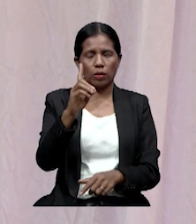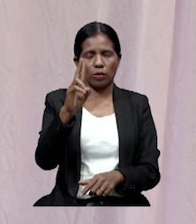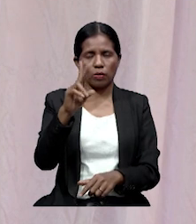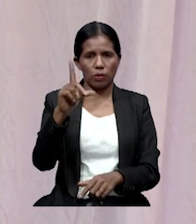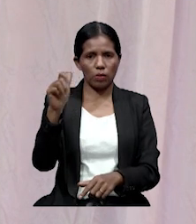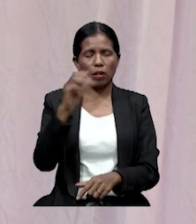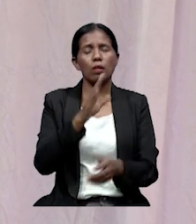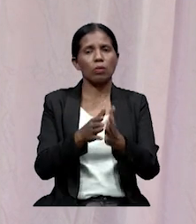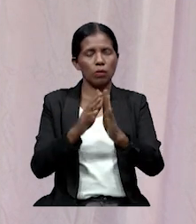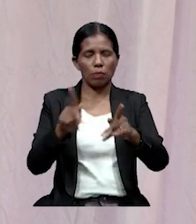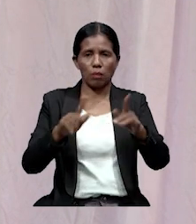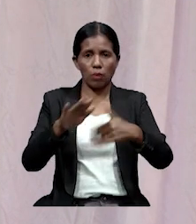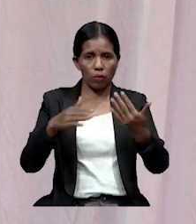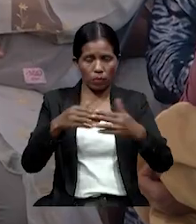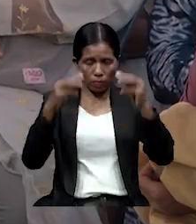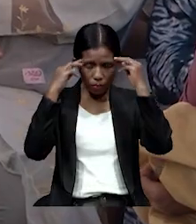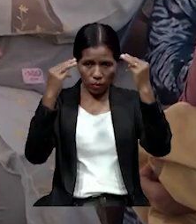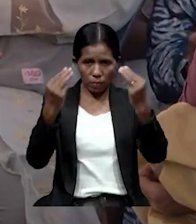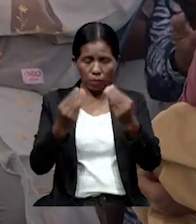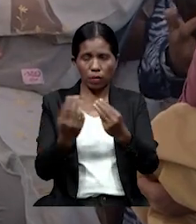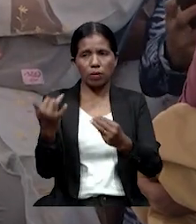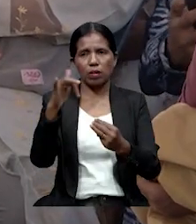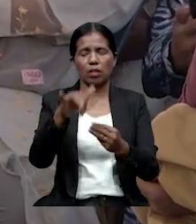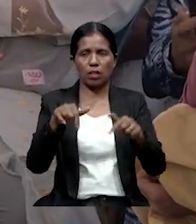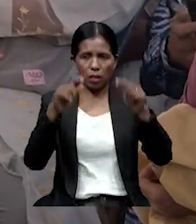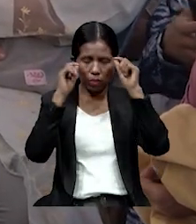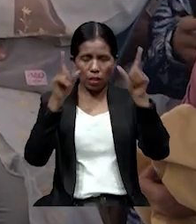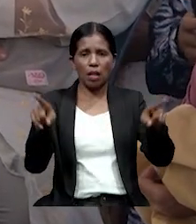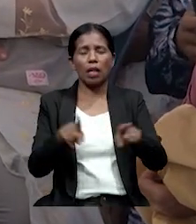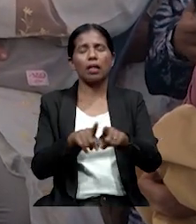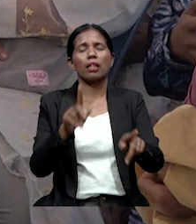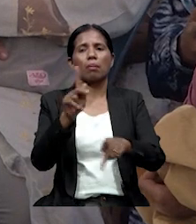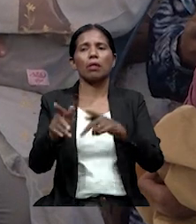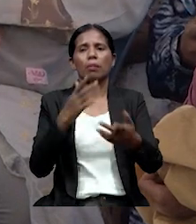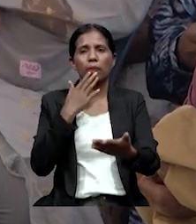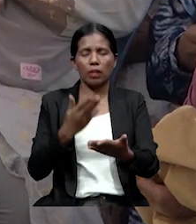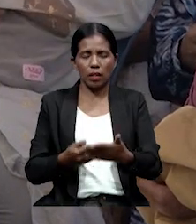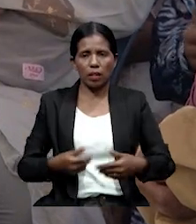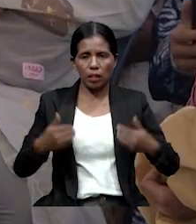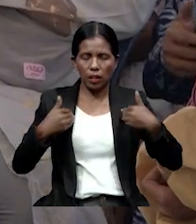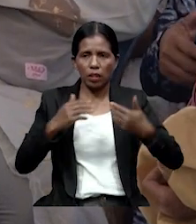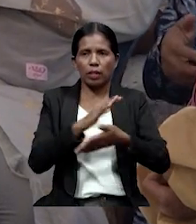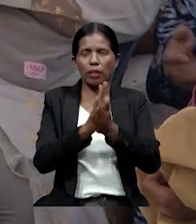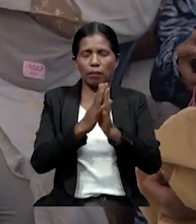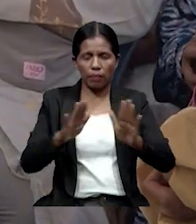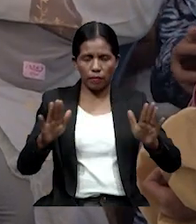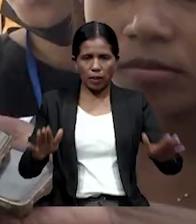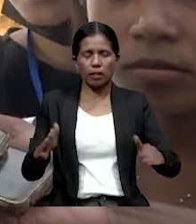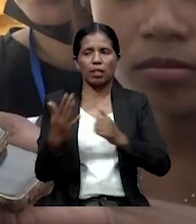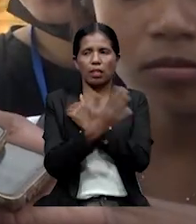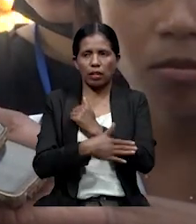husuba comunidade muçulmana sira, ia Timor-Leste atu sai sededaun nebe diak no grande paz, no estabilidade ia